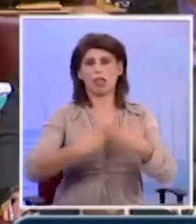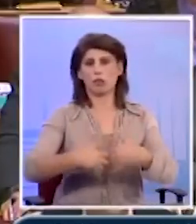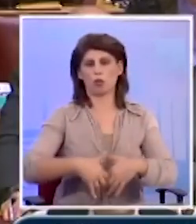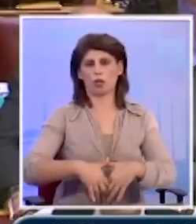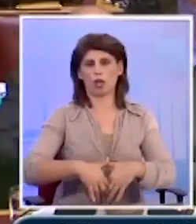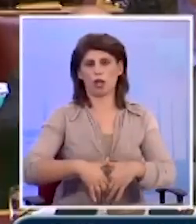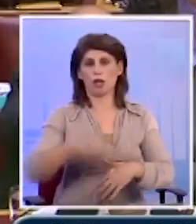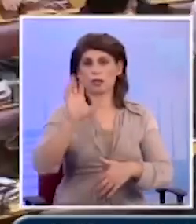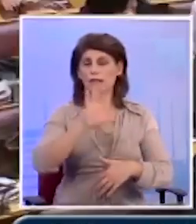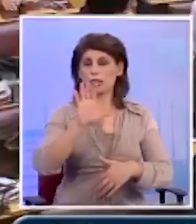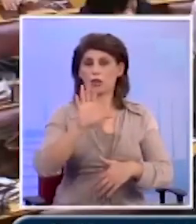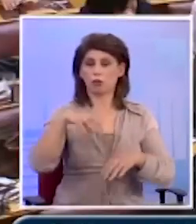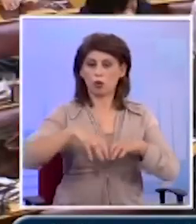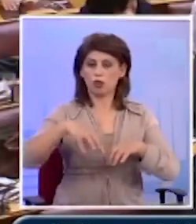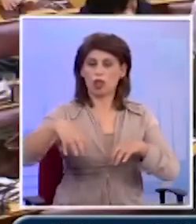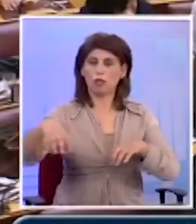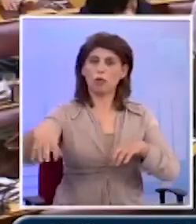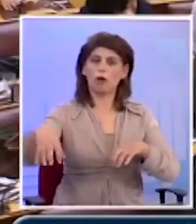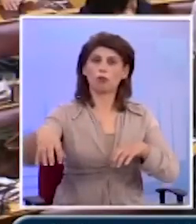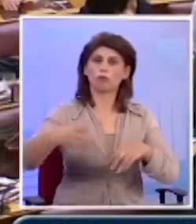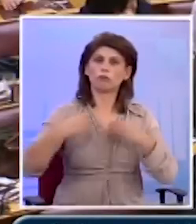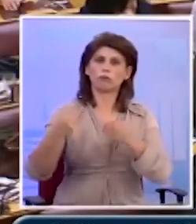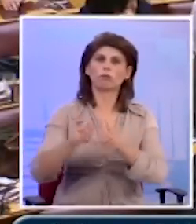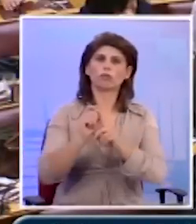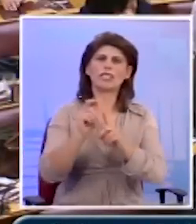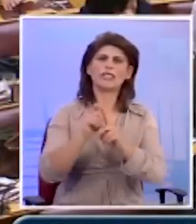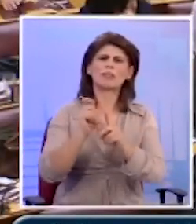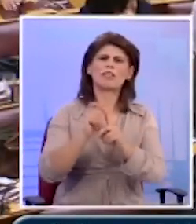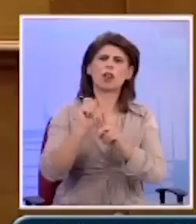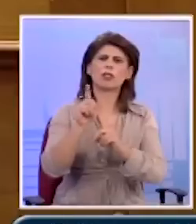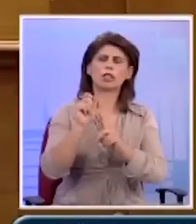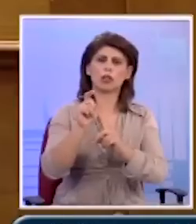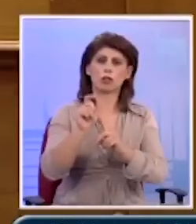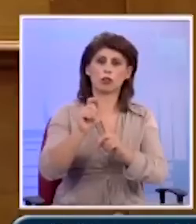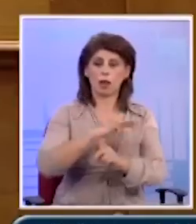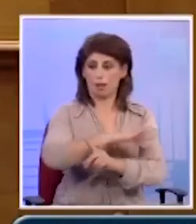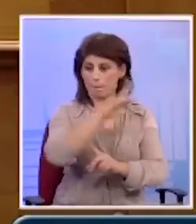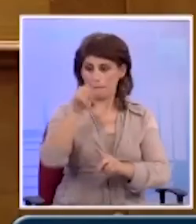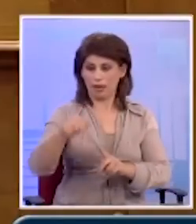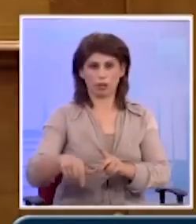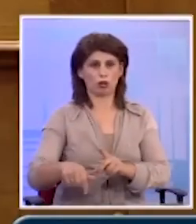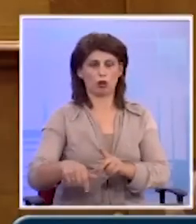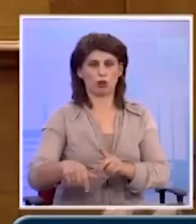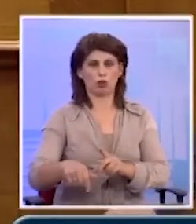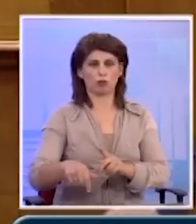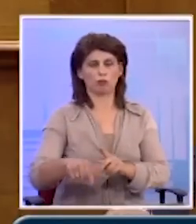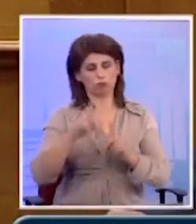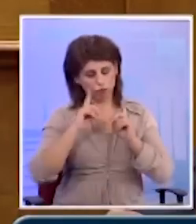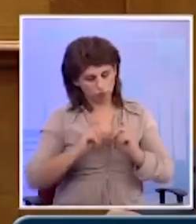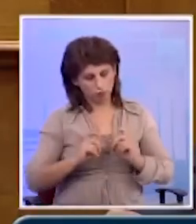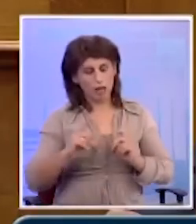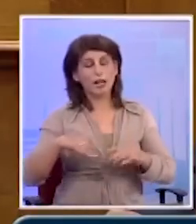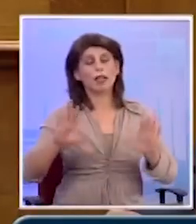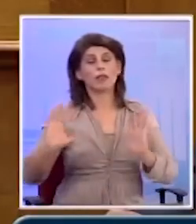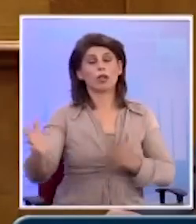λειτουργίας τηλεοπτικών σταθμών και εκχώρησης ψηφιακών συχνοτήτων. Μέχρι τώρα, λοιπόν, οφείλονται και δεν